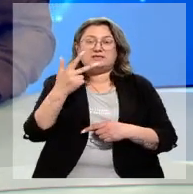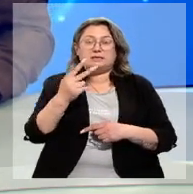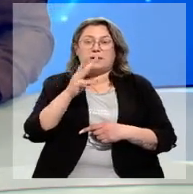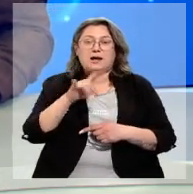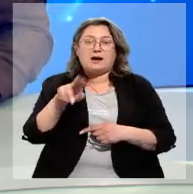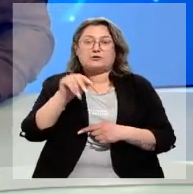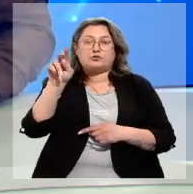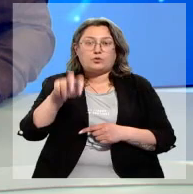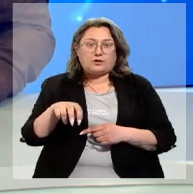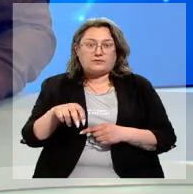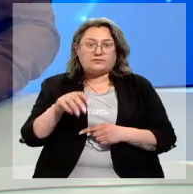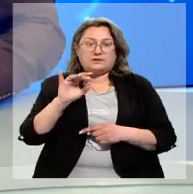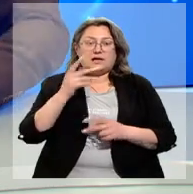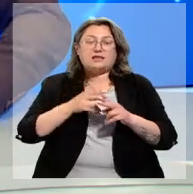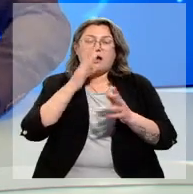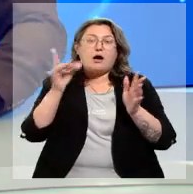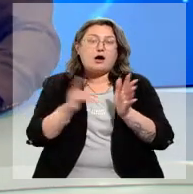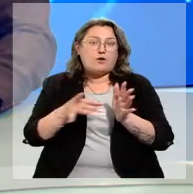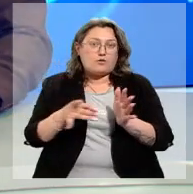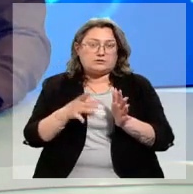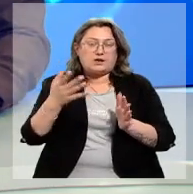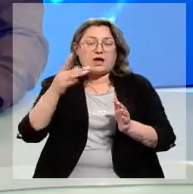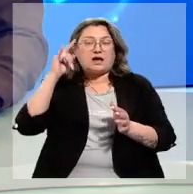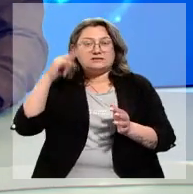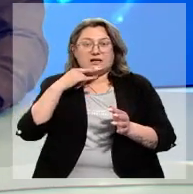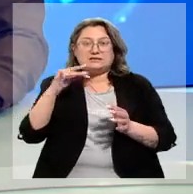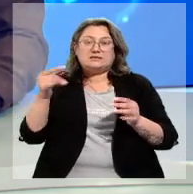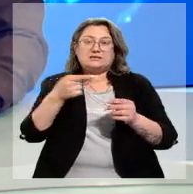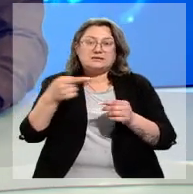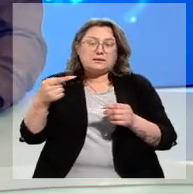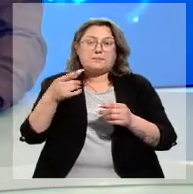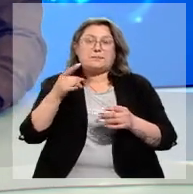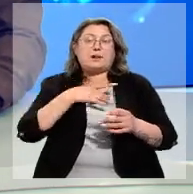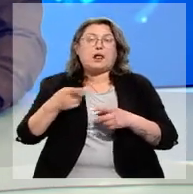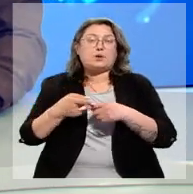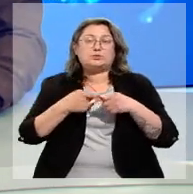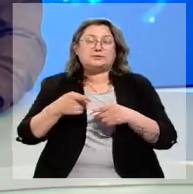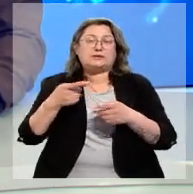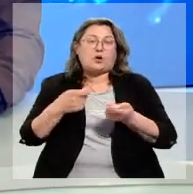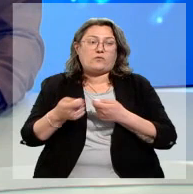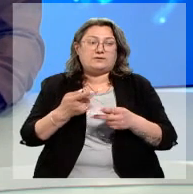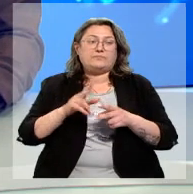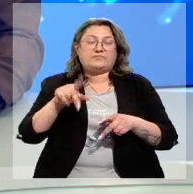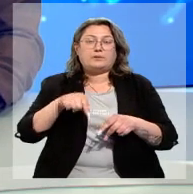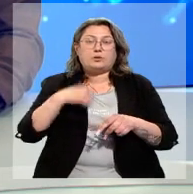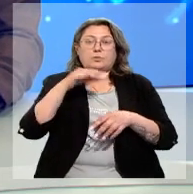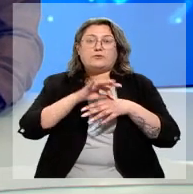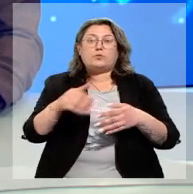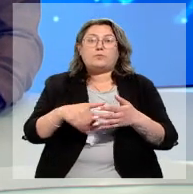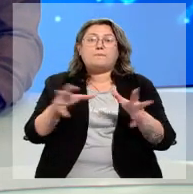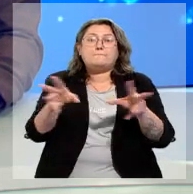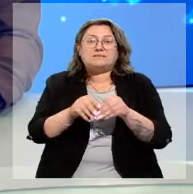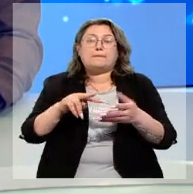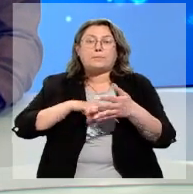бірлескен жобалар жүзеге асырылуда. Қостанайда МТС Қазақстан кәсіпорны кабина жасайтын цехті және жаңа